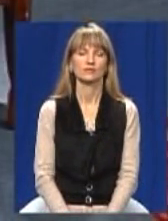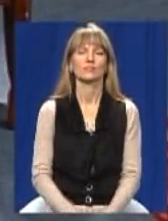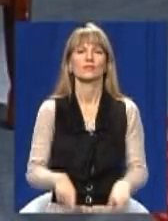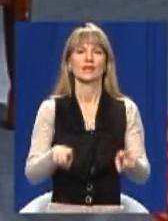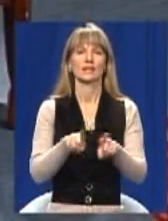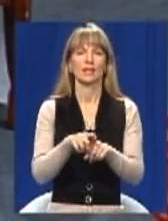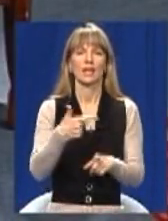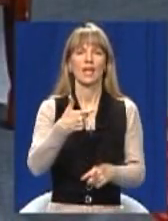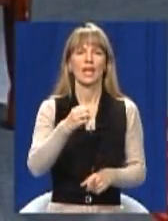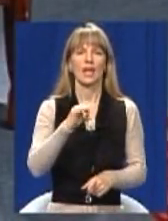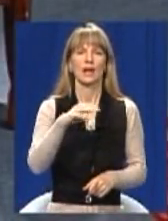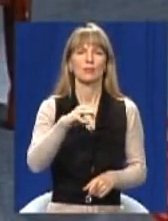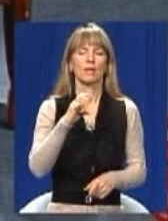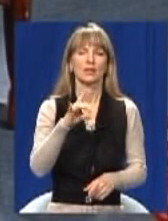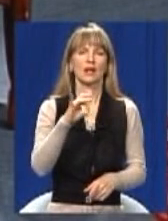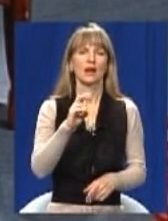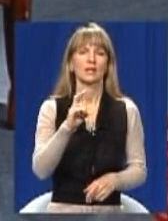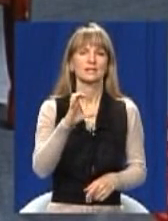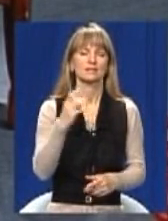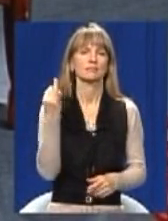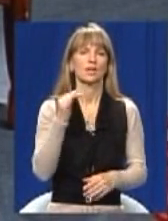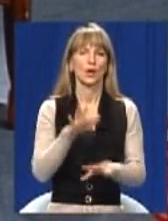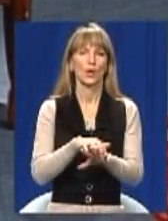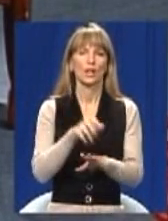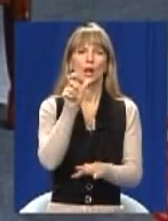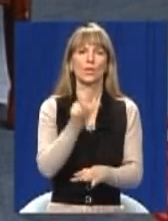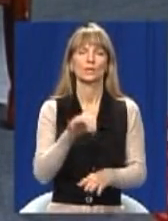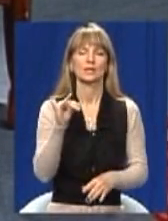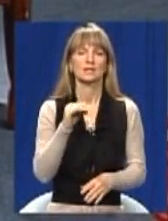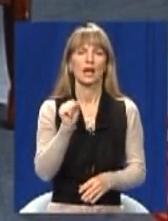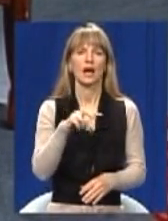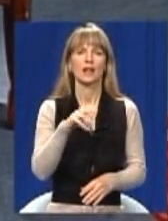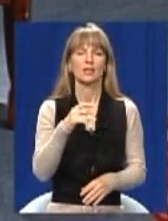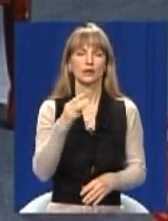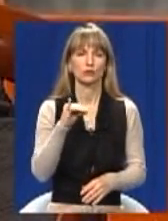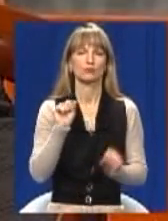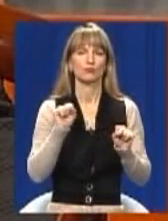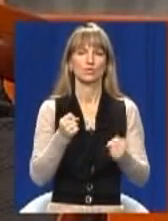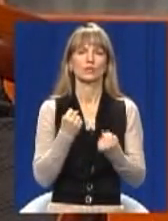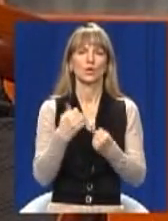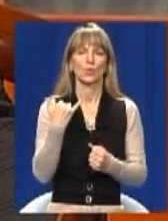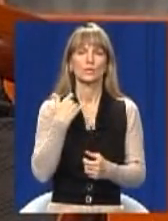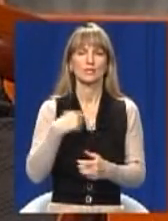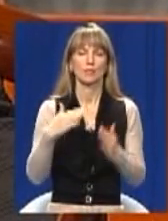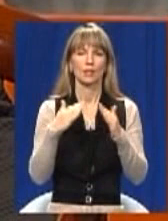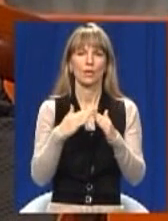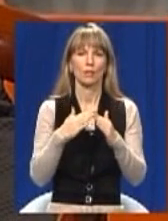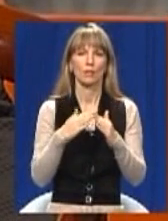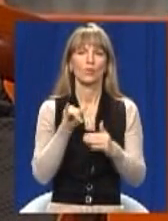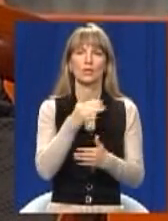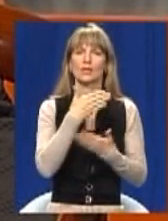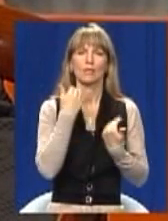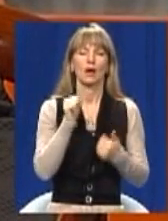Ось такий герман-рекс, дуже цікаві коти. І, до речі, навіть люди з алергією можуть тримати їх у себе вдома. В тебе, до речі, немає алергії на цих